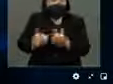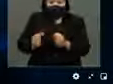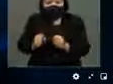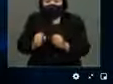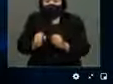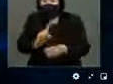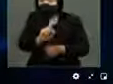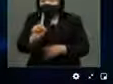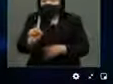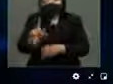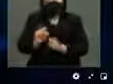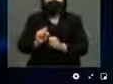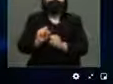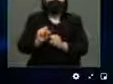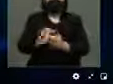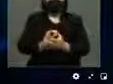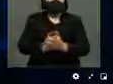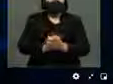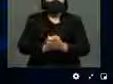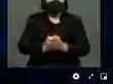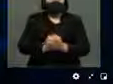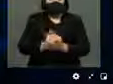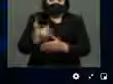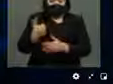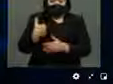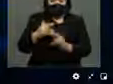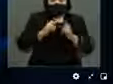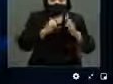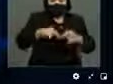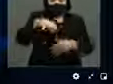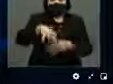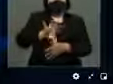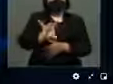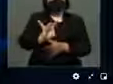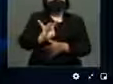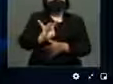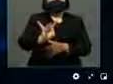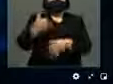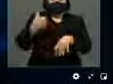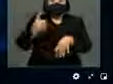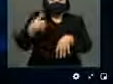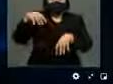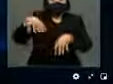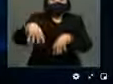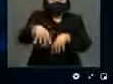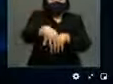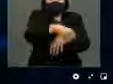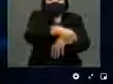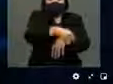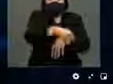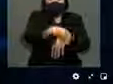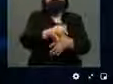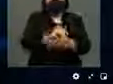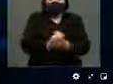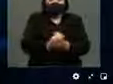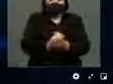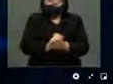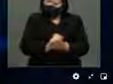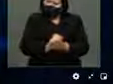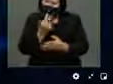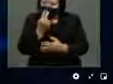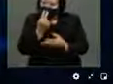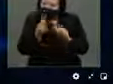ามกันอยู่ส่วนแคมป์อื่นๆอีก8แคมป์ของบริษัทอื่นๆที่อยู่กระจายตัวกันอยู่นะครับก็ต้องหาข้อมูล